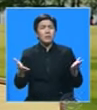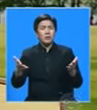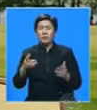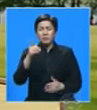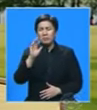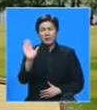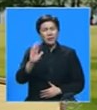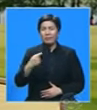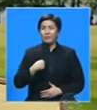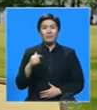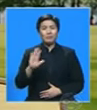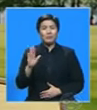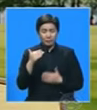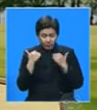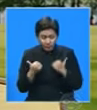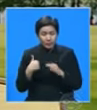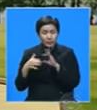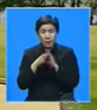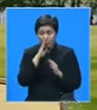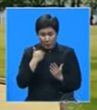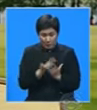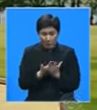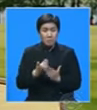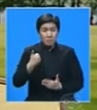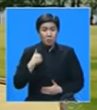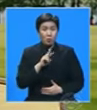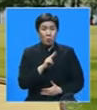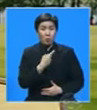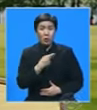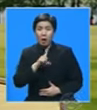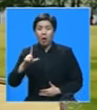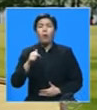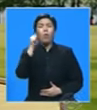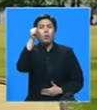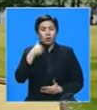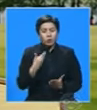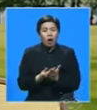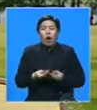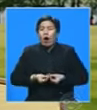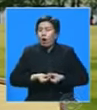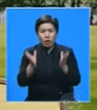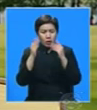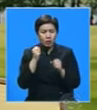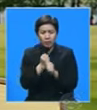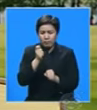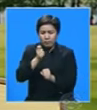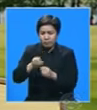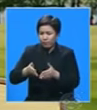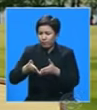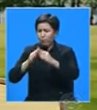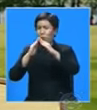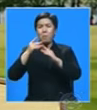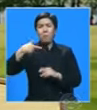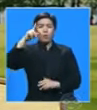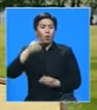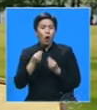ช่นะเพราะนั้นเราถ้าเรามีเงินขนาดนั้นจริงนะครับก็ดีนะฮะผมจะได้เอาเงินมาใช้หนี้พ่อแม่พี่น้องหรือสร้างอะไรให้เป็นประโยช